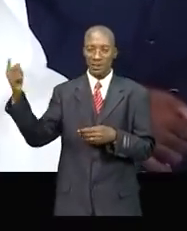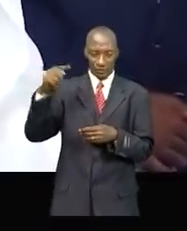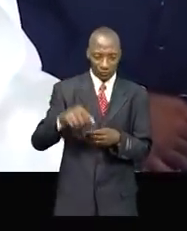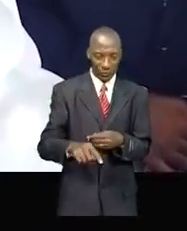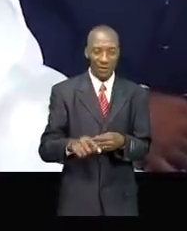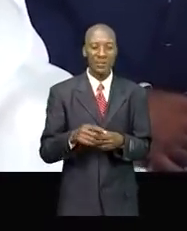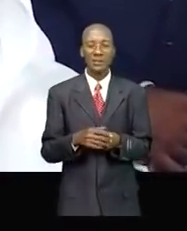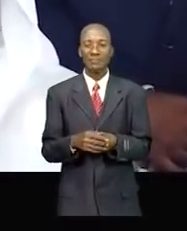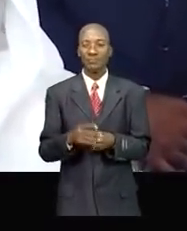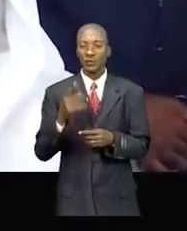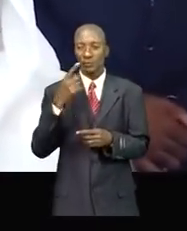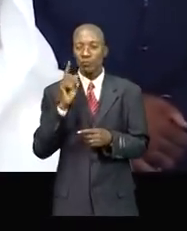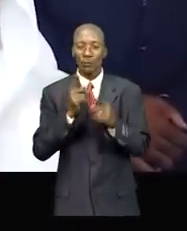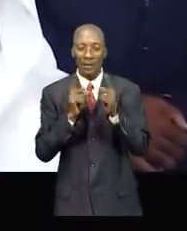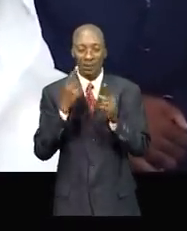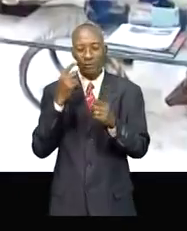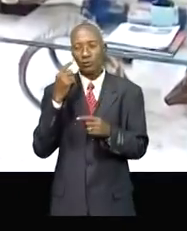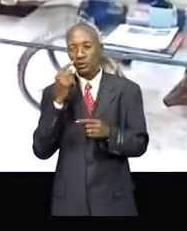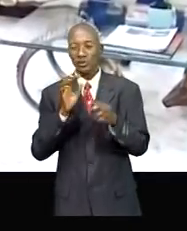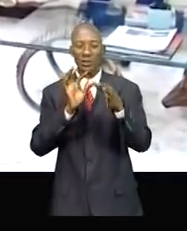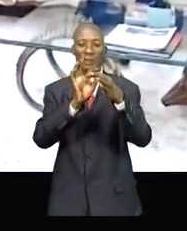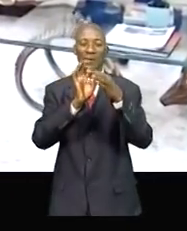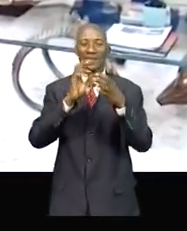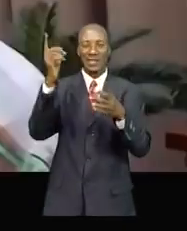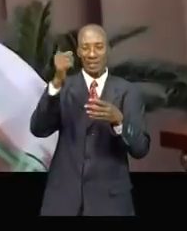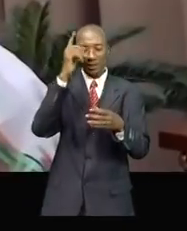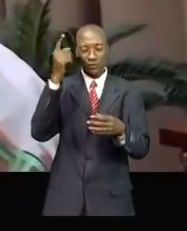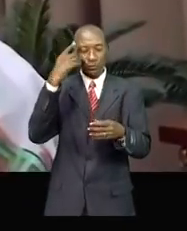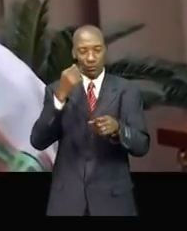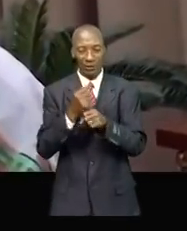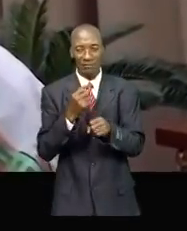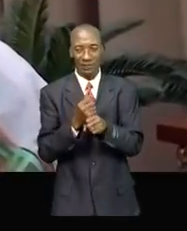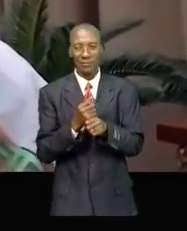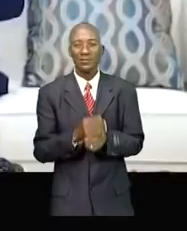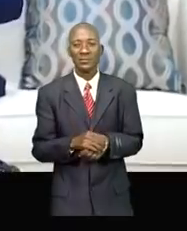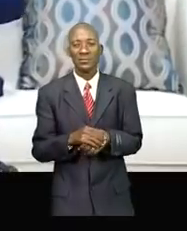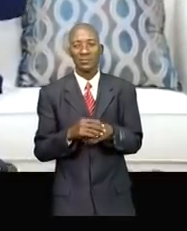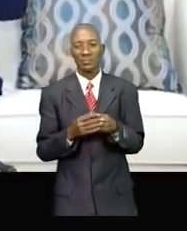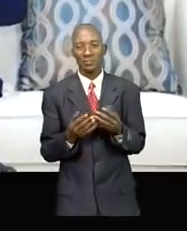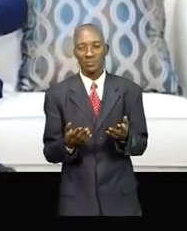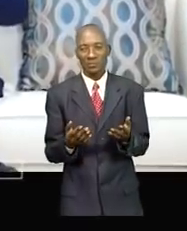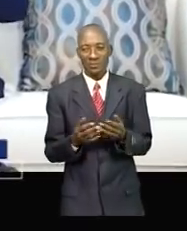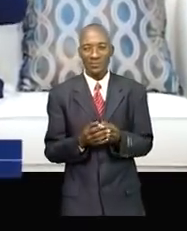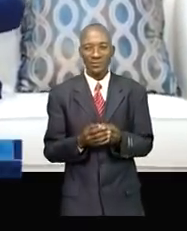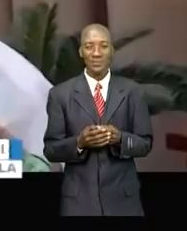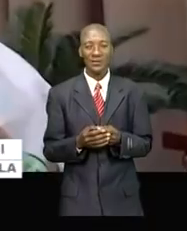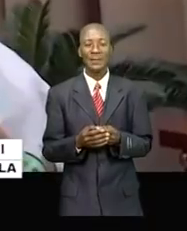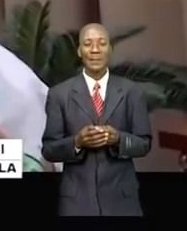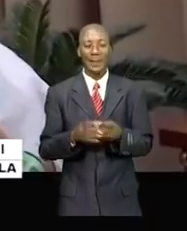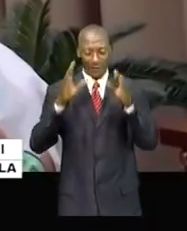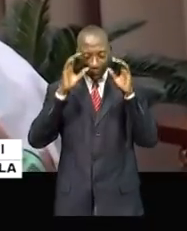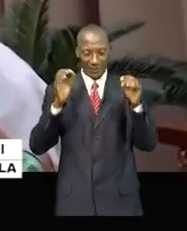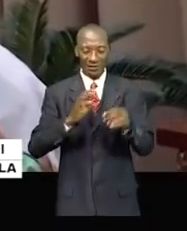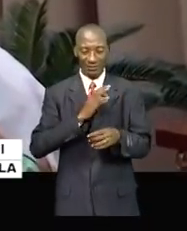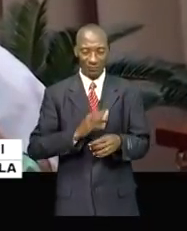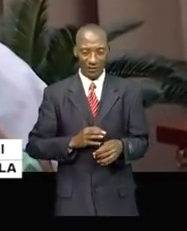des partenaires internationaux sur cette question. Visiblement satisfaite de la proposition du président en exercice de l'Union africaine, la